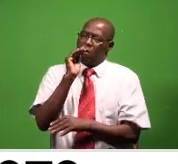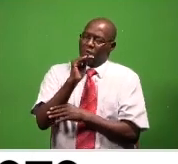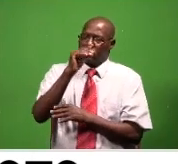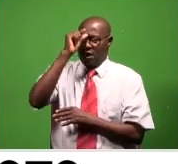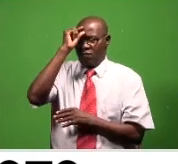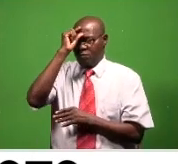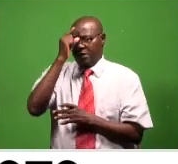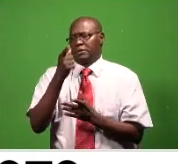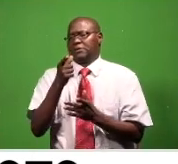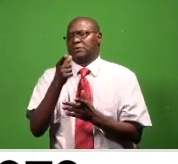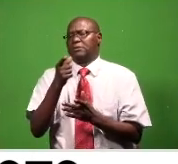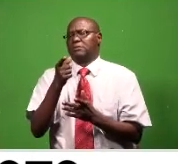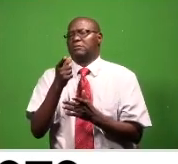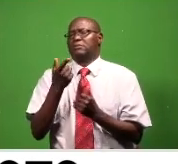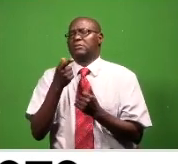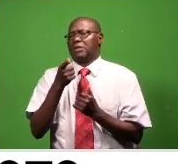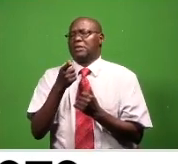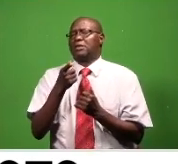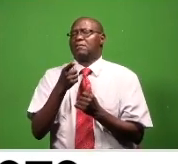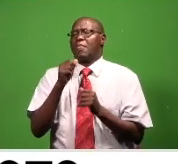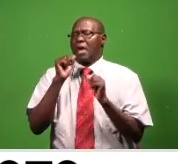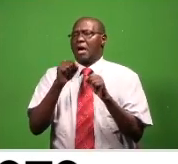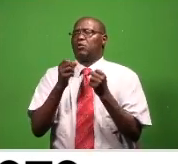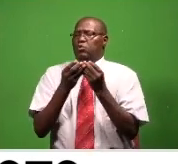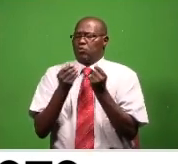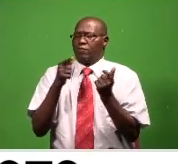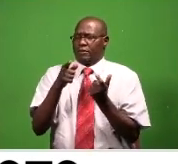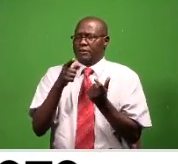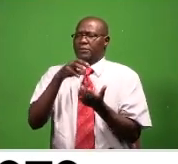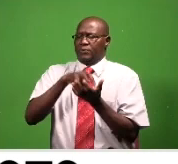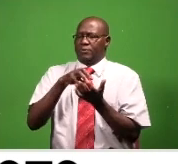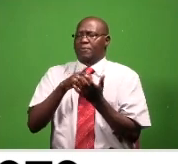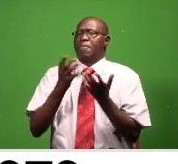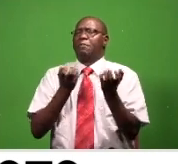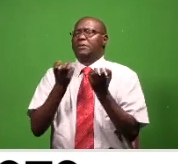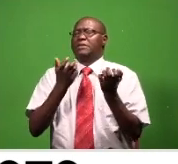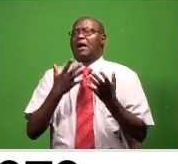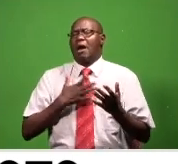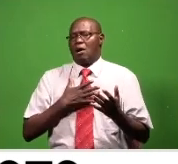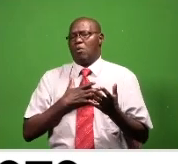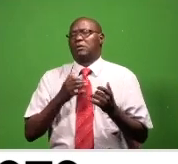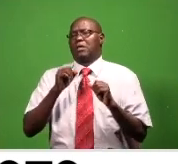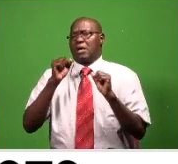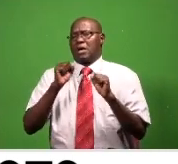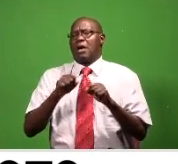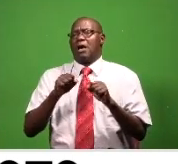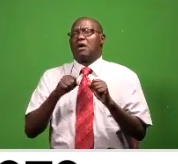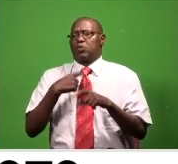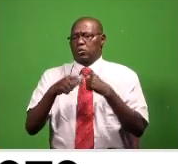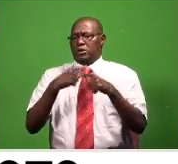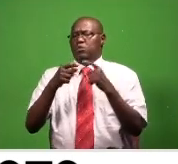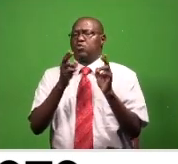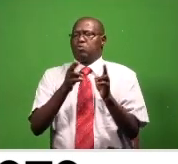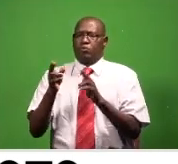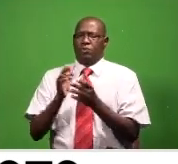ingilie kati iweze at least waweze kusolve hii maneno ndo biashara zetu ziweze kuenda kulingana vile inafaa.